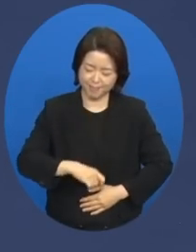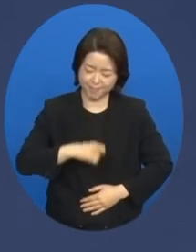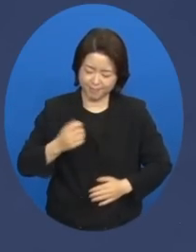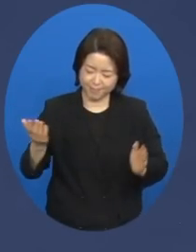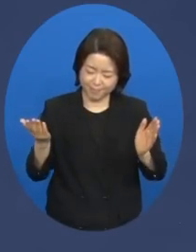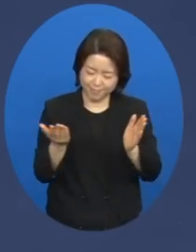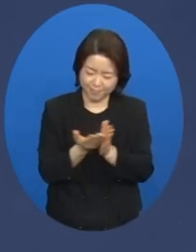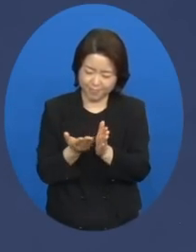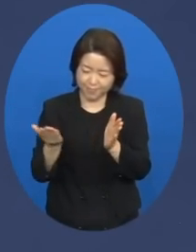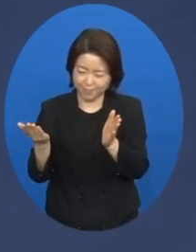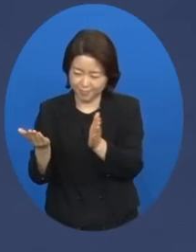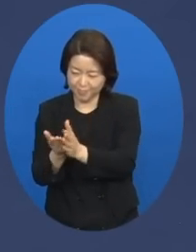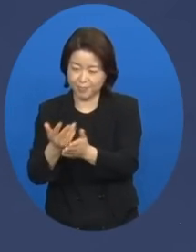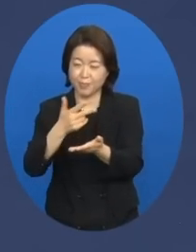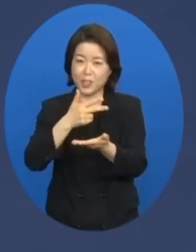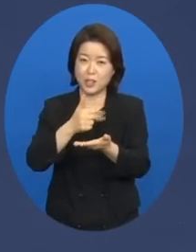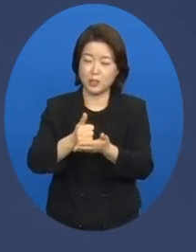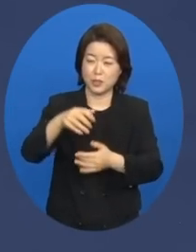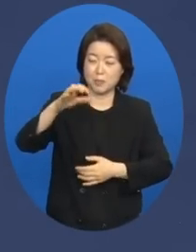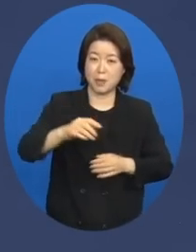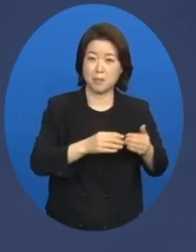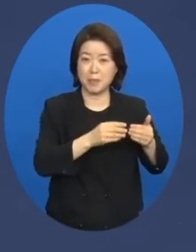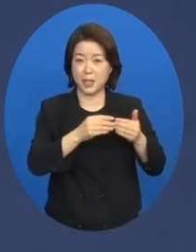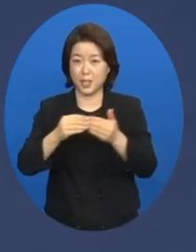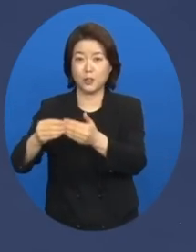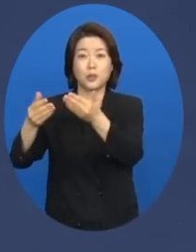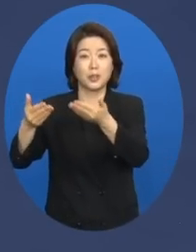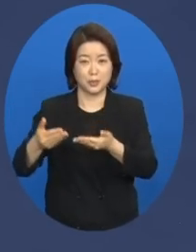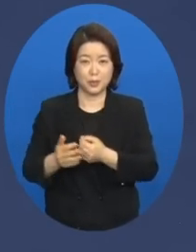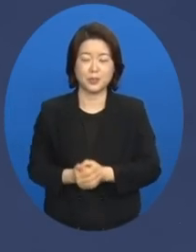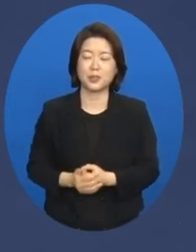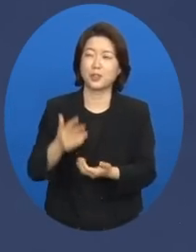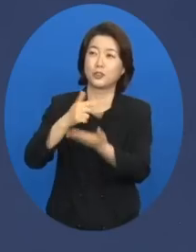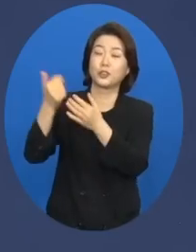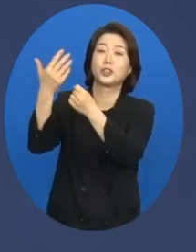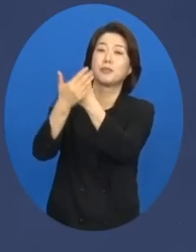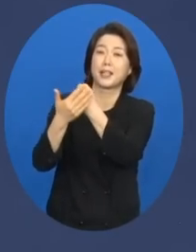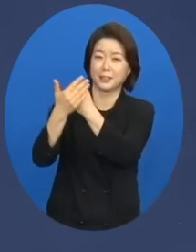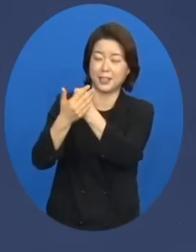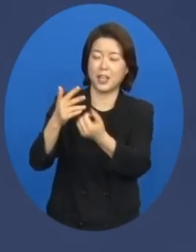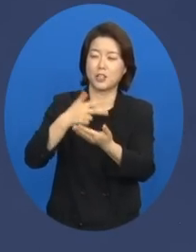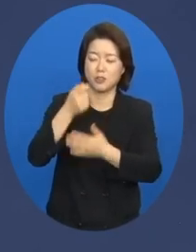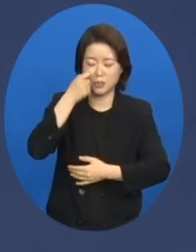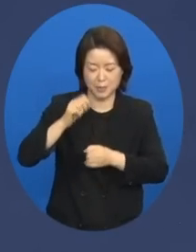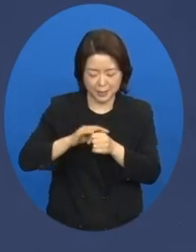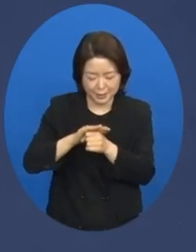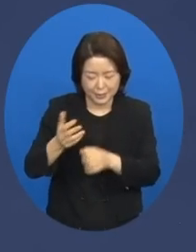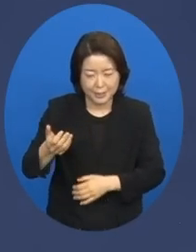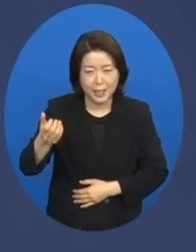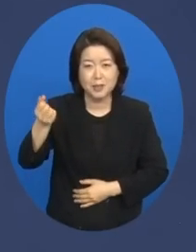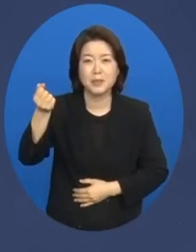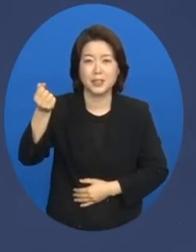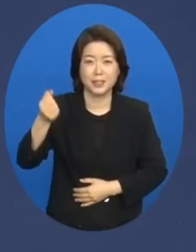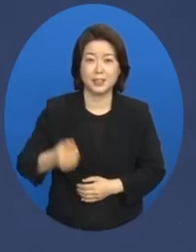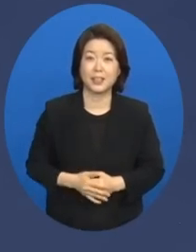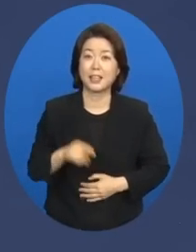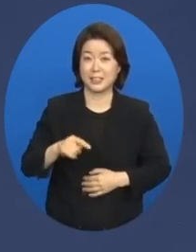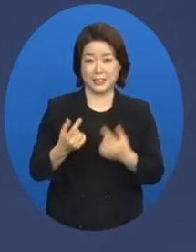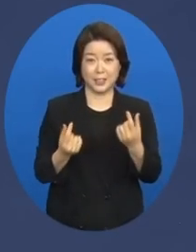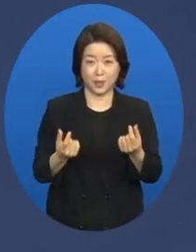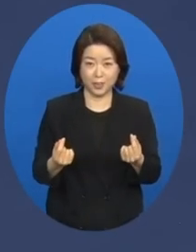우리를 주님 앞으로 인도해 주셔서 그분의 은혜를, 그분의 자비를